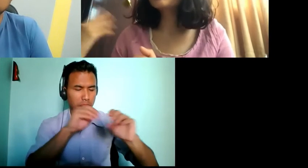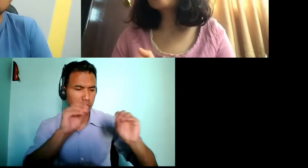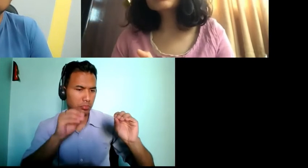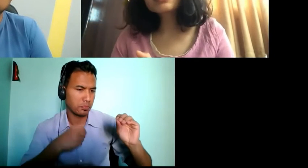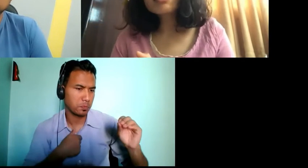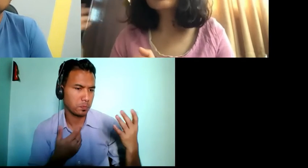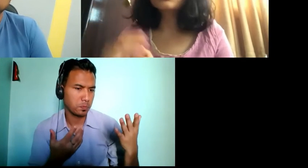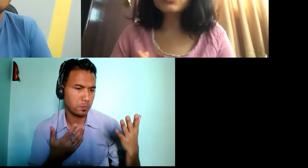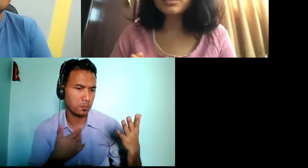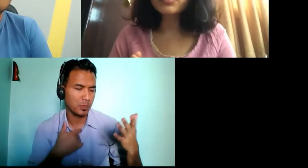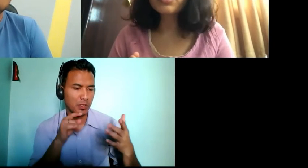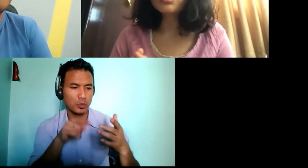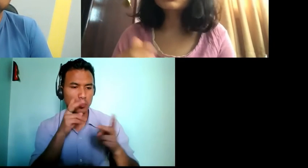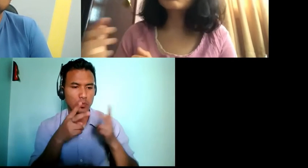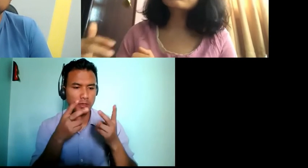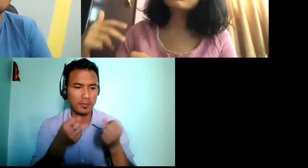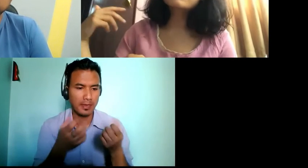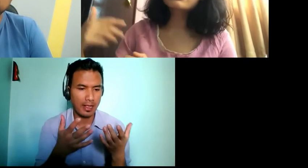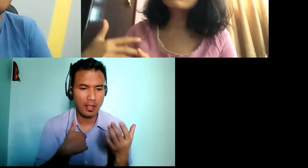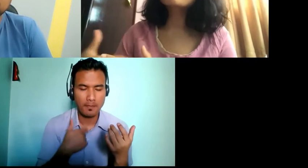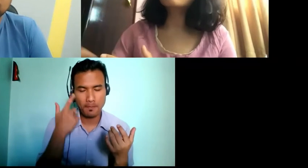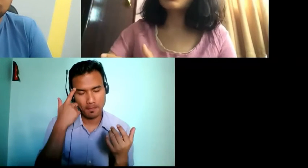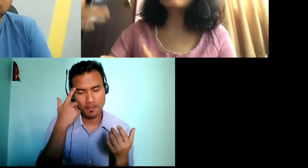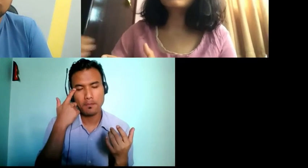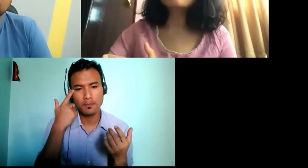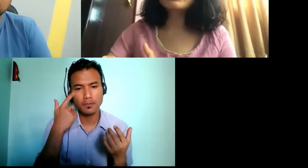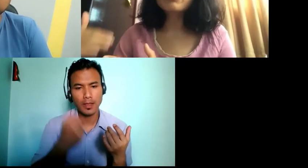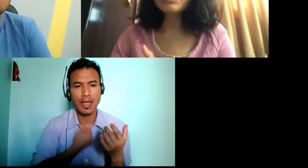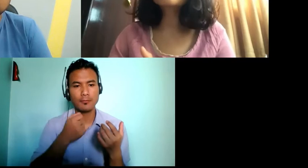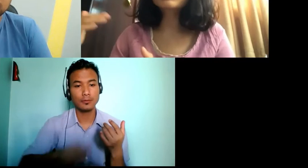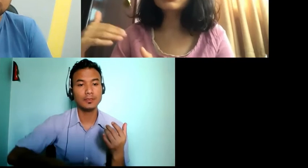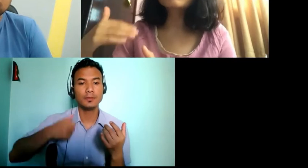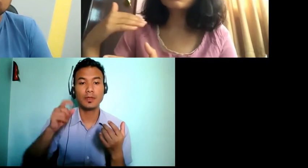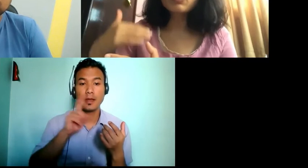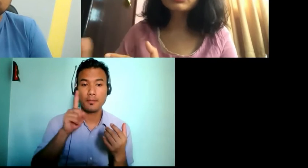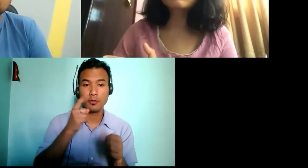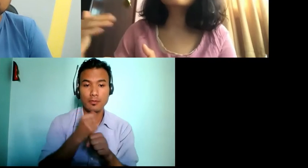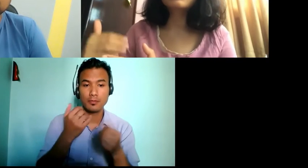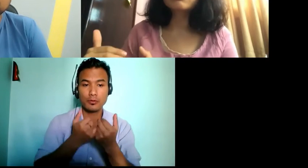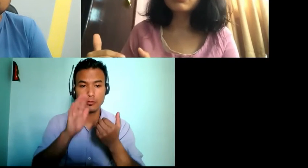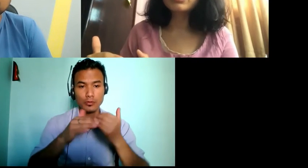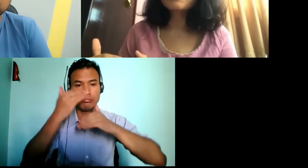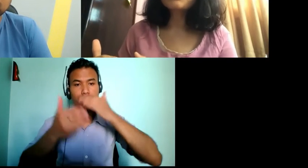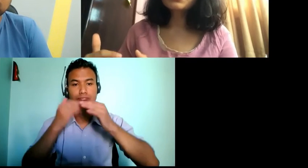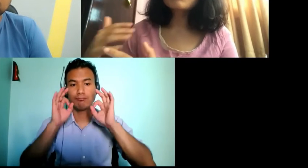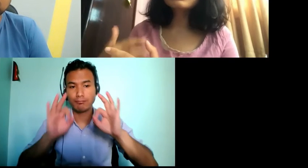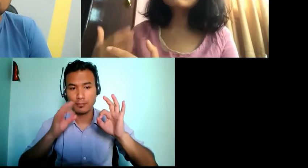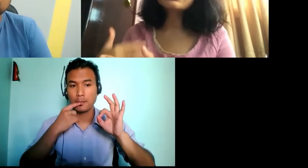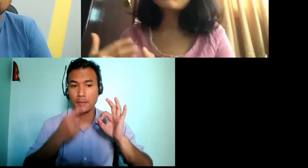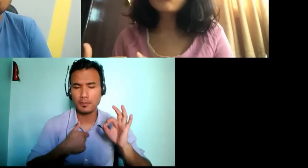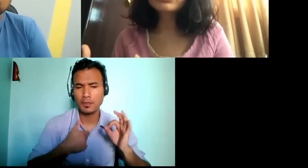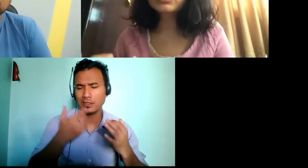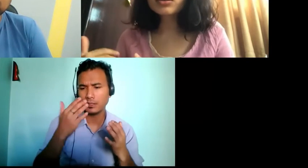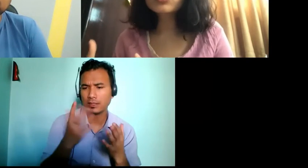ओके मैले मिस गरेँ यो कुराहरू होइन, अथवा कसैले चाहिँ एकदम आफ्नो लाइफमा राम्रो गरिरहेको छ, प्रगति गरिरहेको छ भने मैले